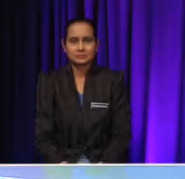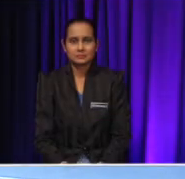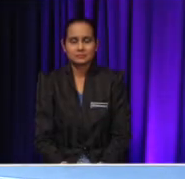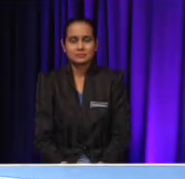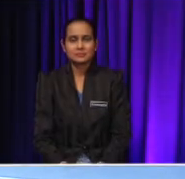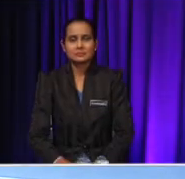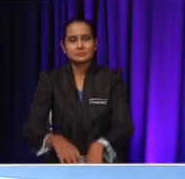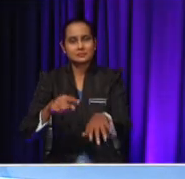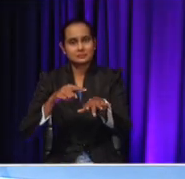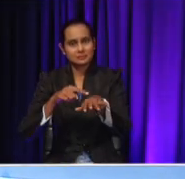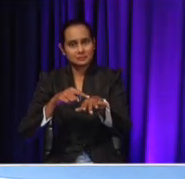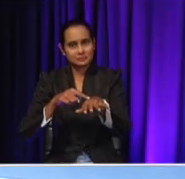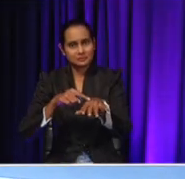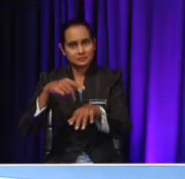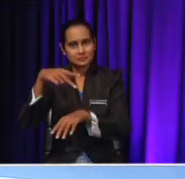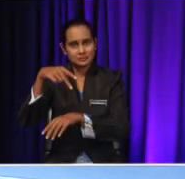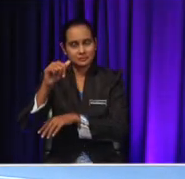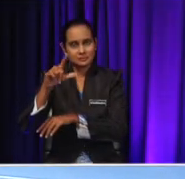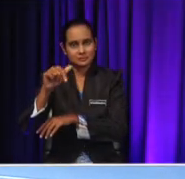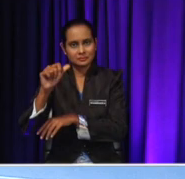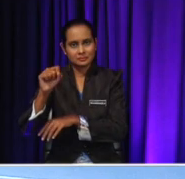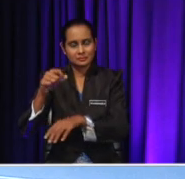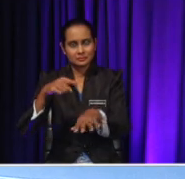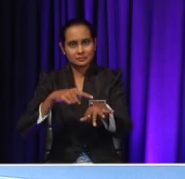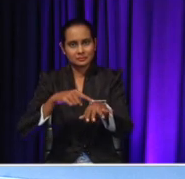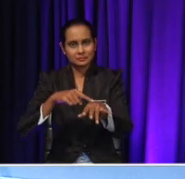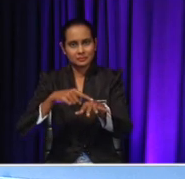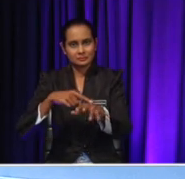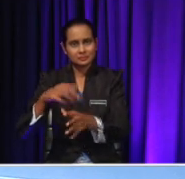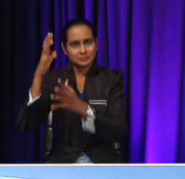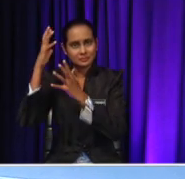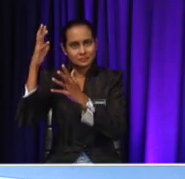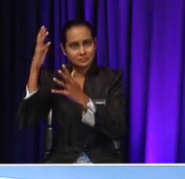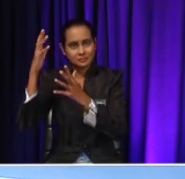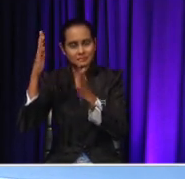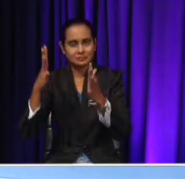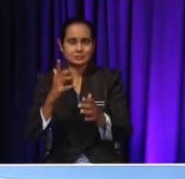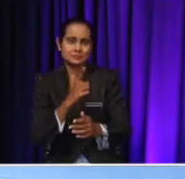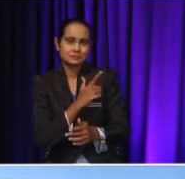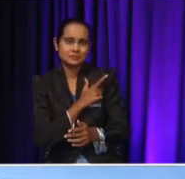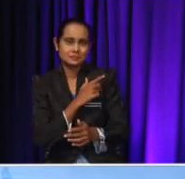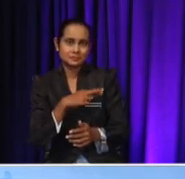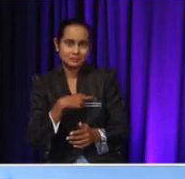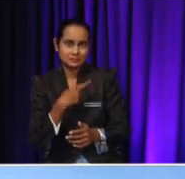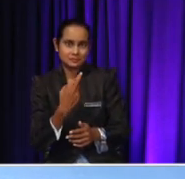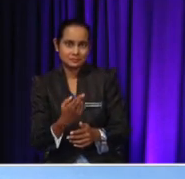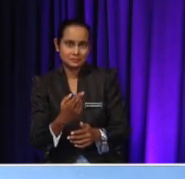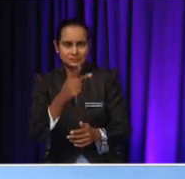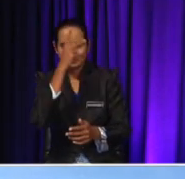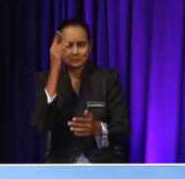daun Palas daun kelapa orang malas rugi saja sebab itu kita jangan